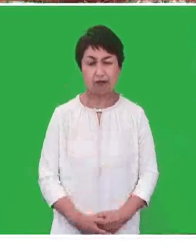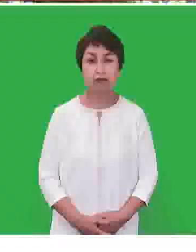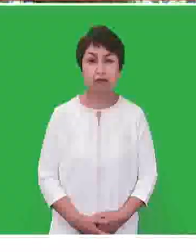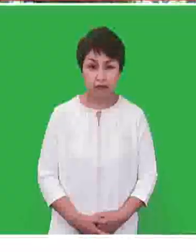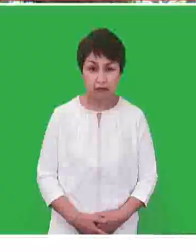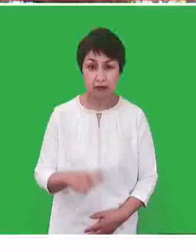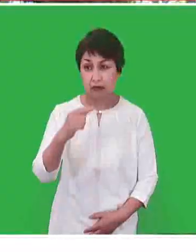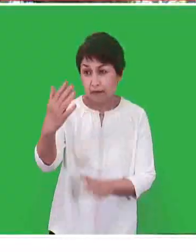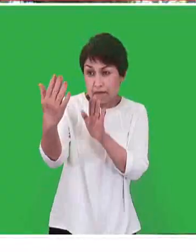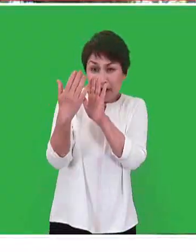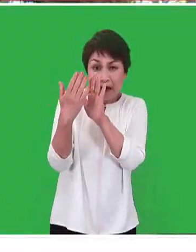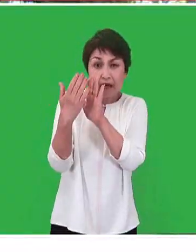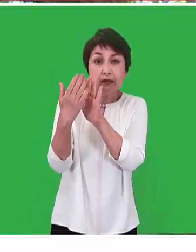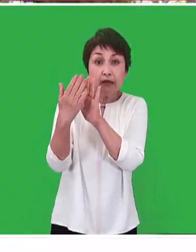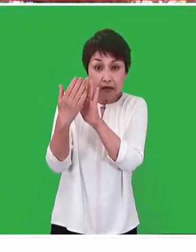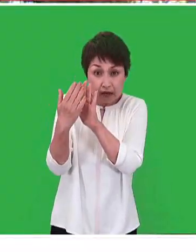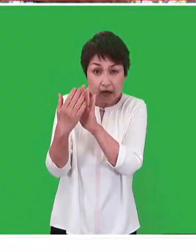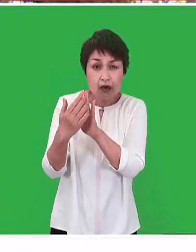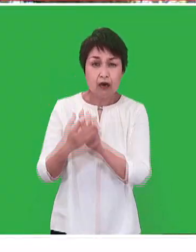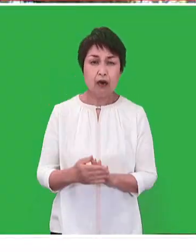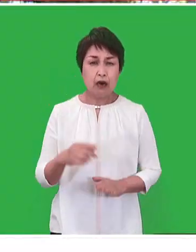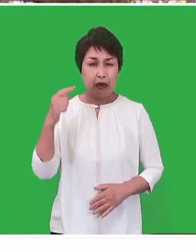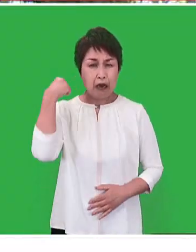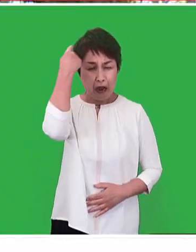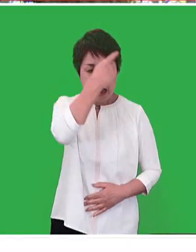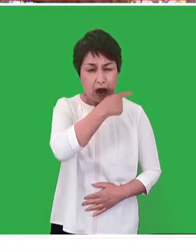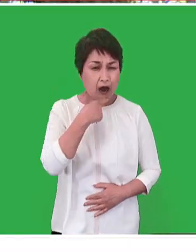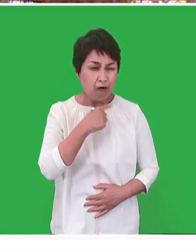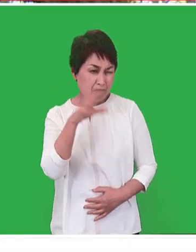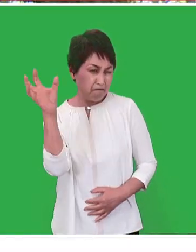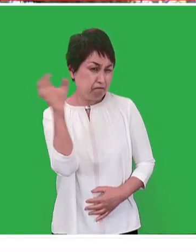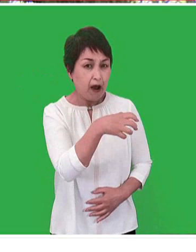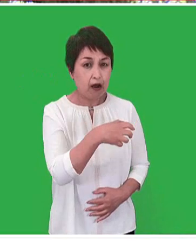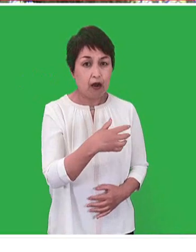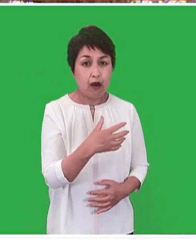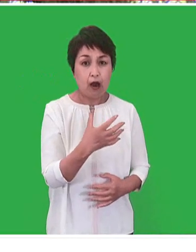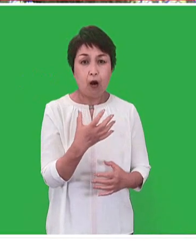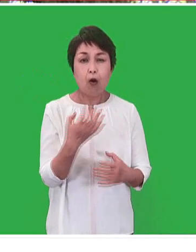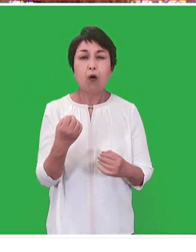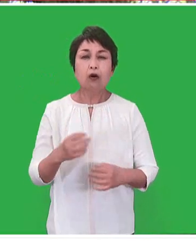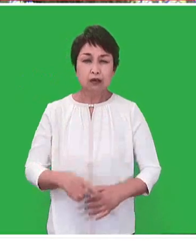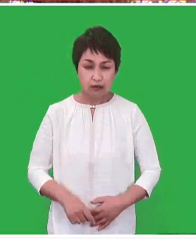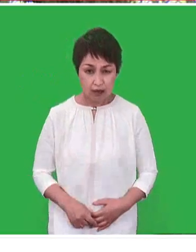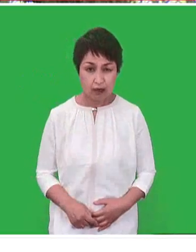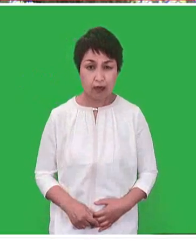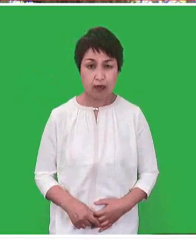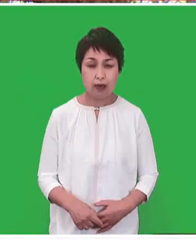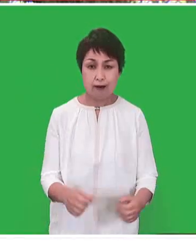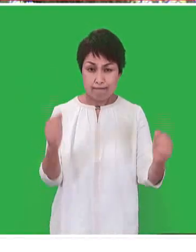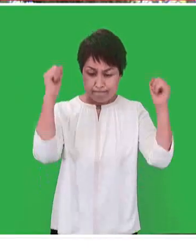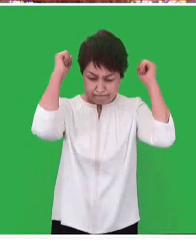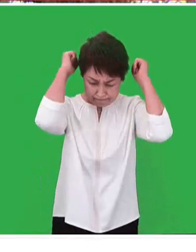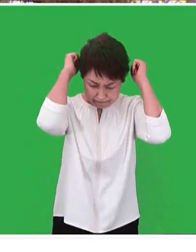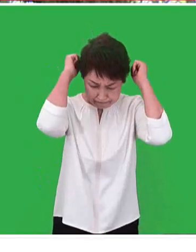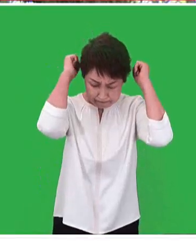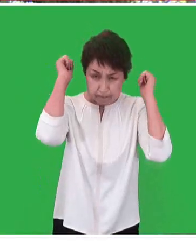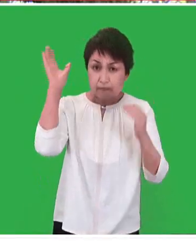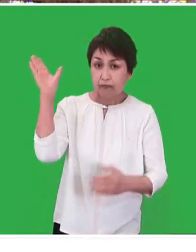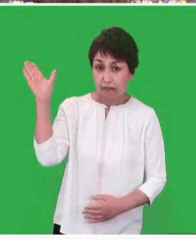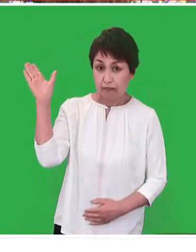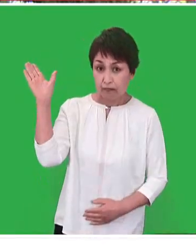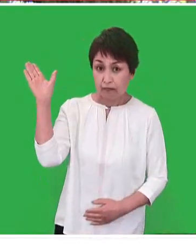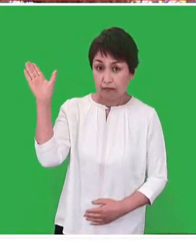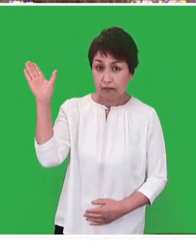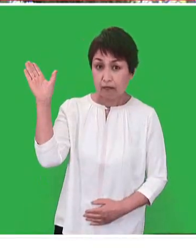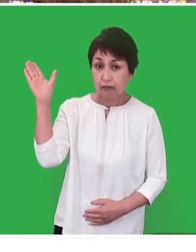合、熊は顔や頭部を狙うことが多いため、両腕で顔や頭部をカバ